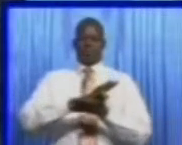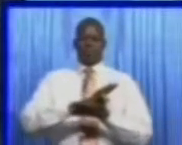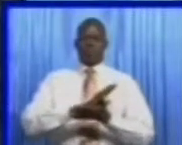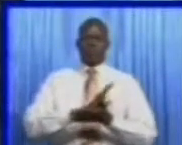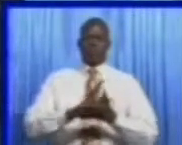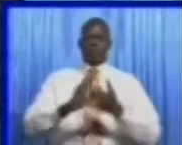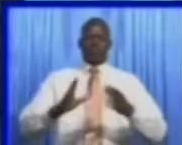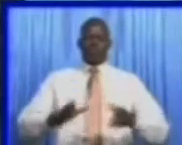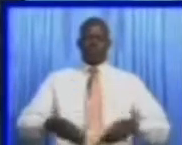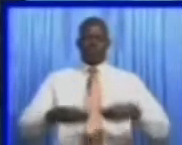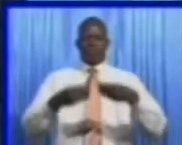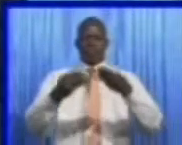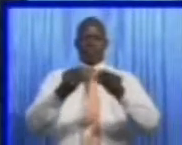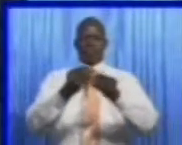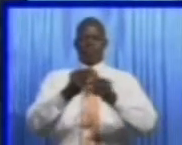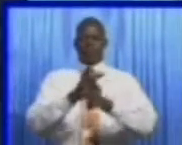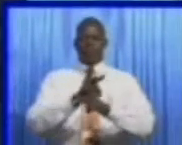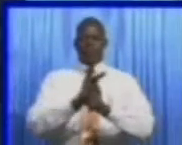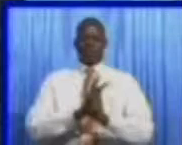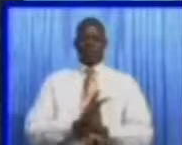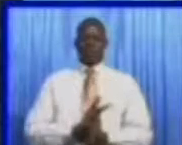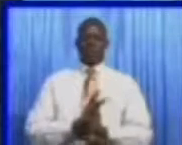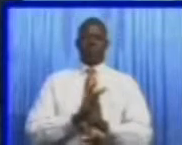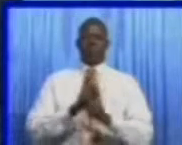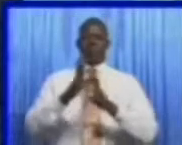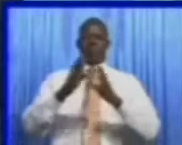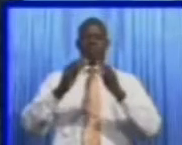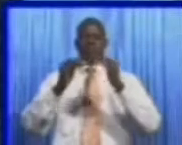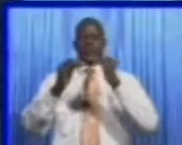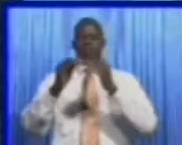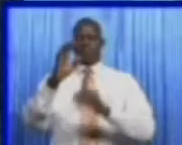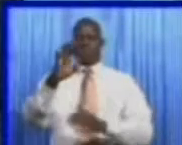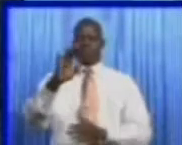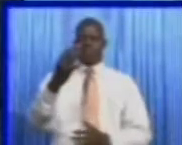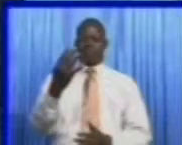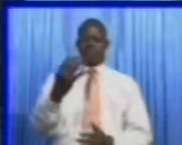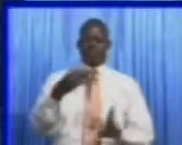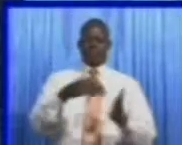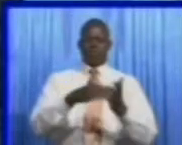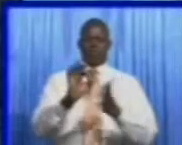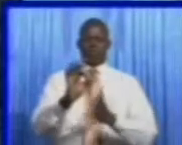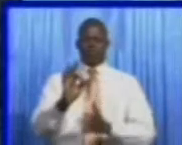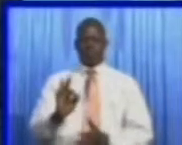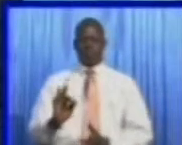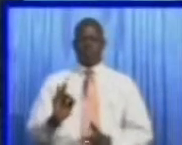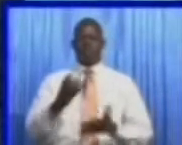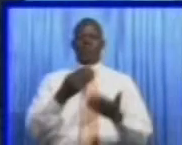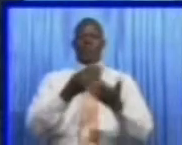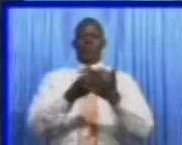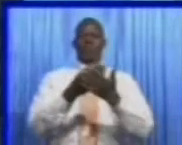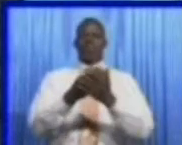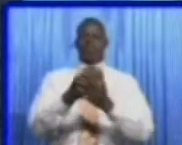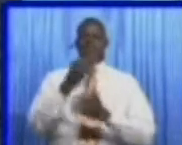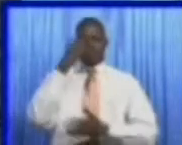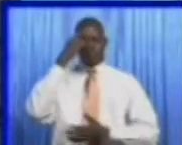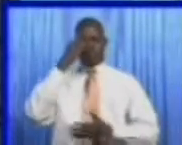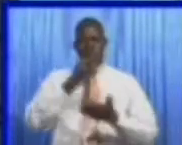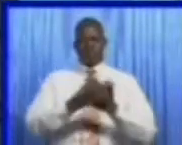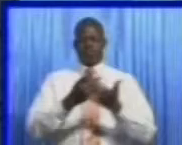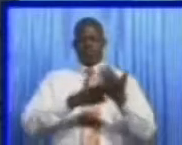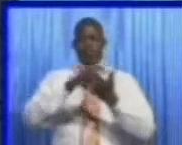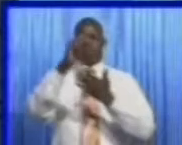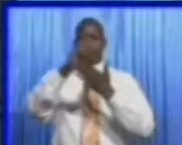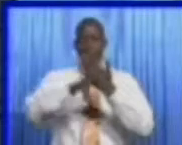des accords de prêt et des crédits estimés à plus de 44 milliards de francs CFA. L'argent est destiné au financement du projet